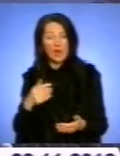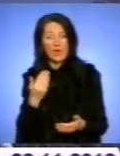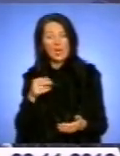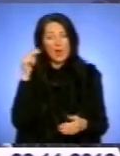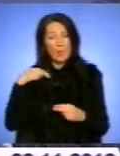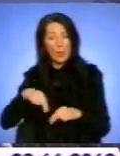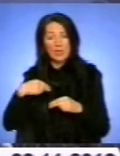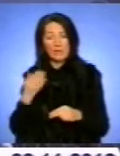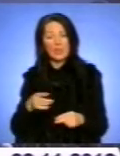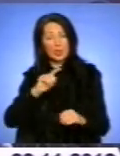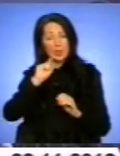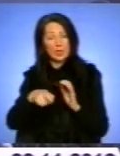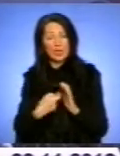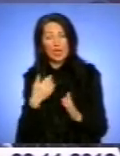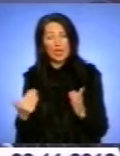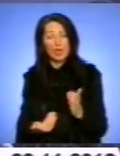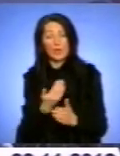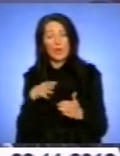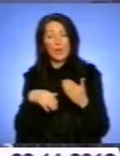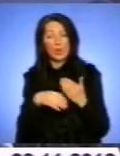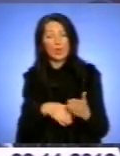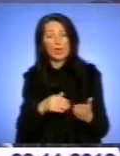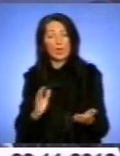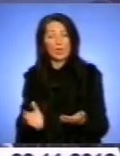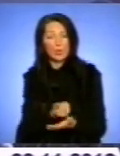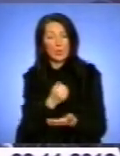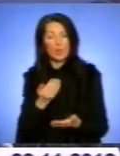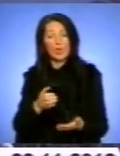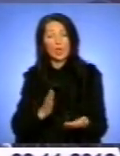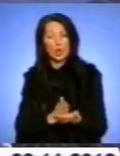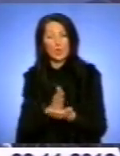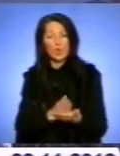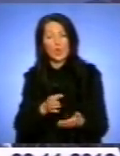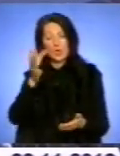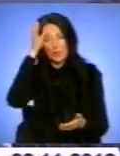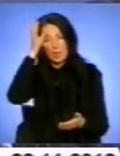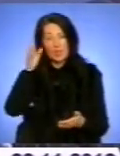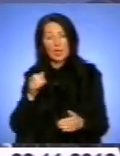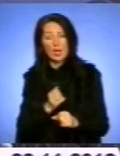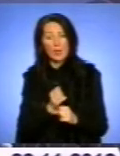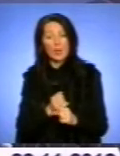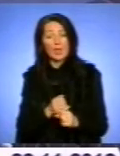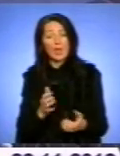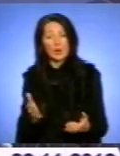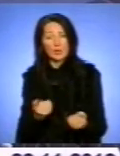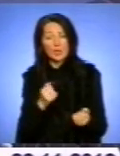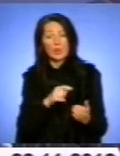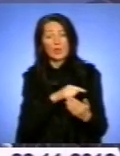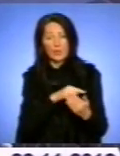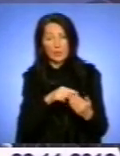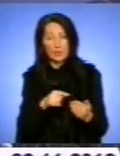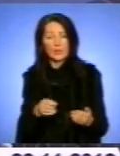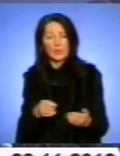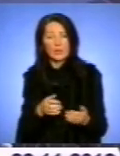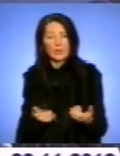нові методики, здобутки, ваше служіння освітянській ниві одержало відзначення на найвищому